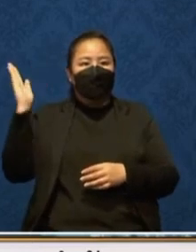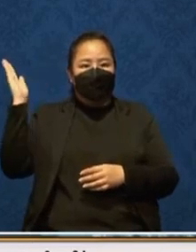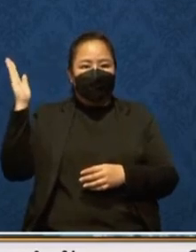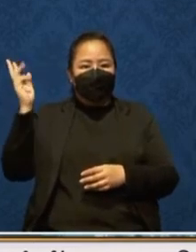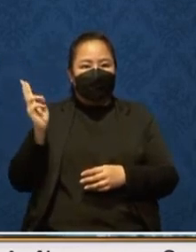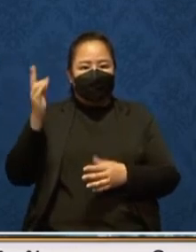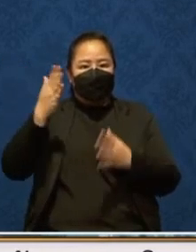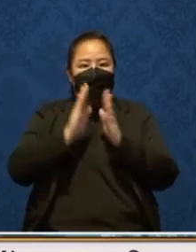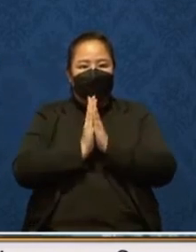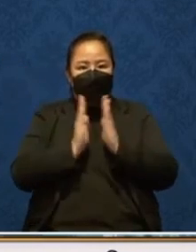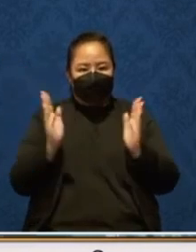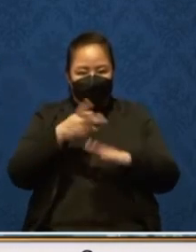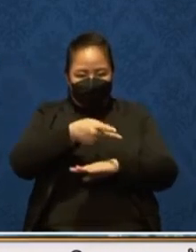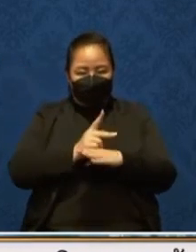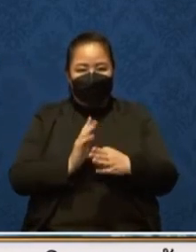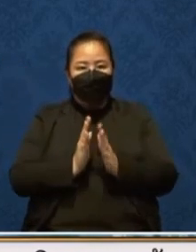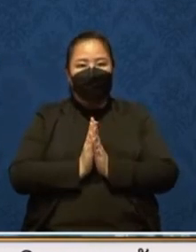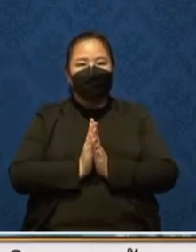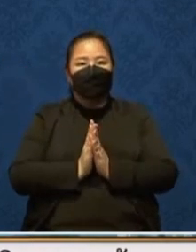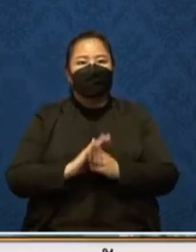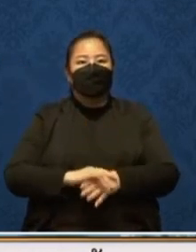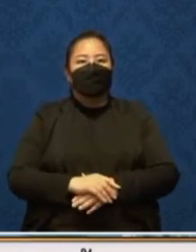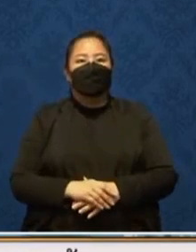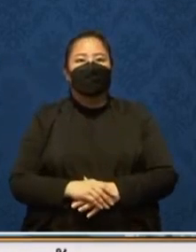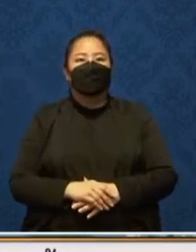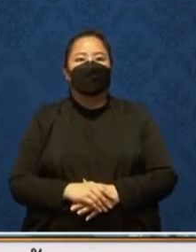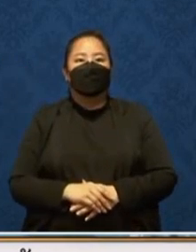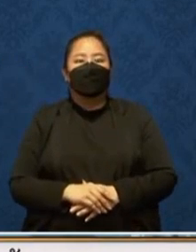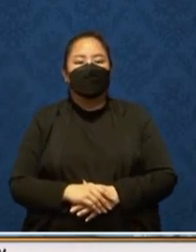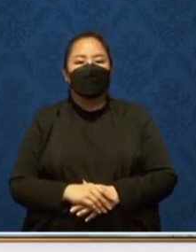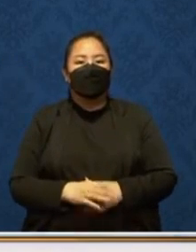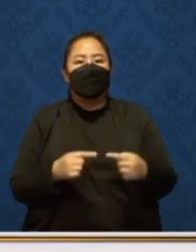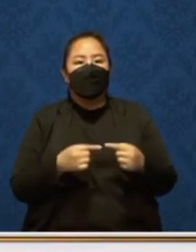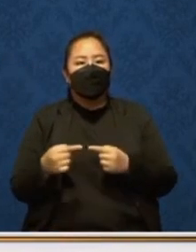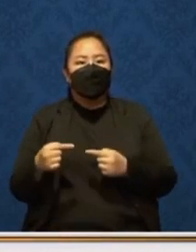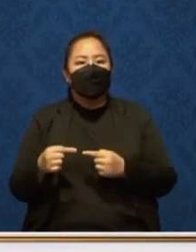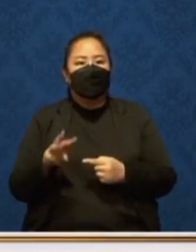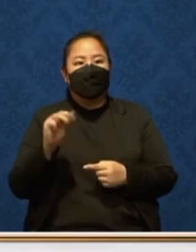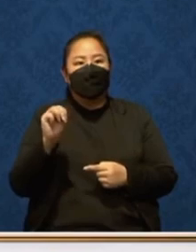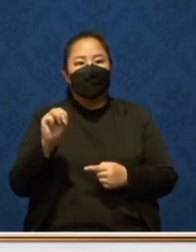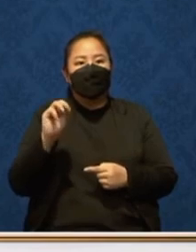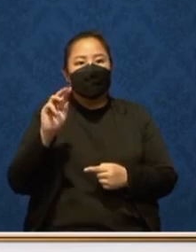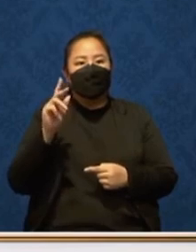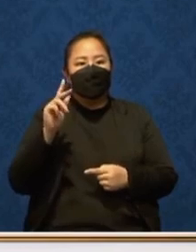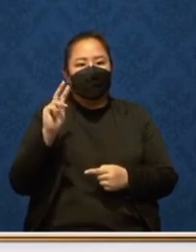ได้ขอบคุณครั ท่ประทานท่านต่ไป ท่านมงคงกจครับท่านมงคงกิจ